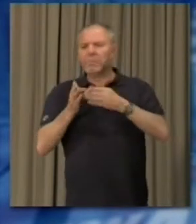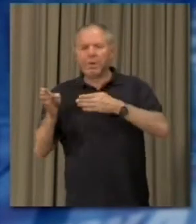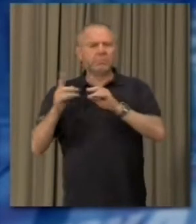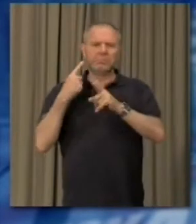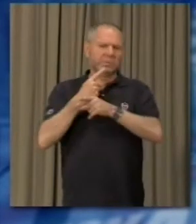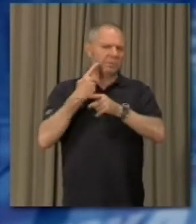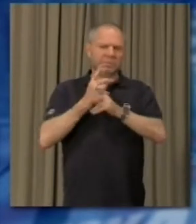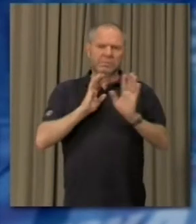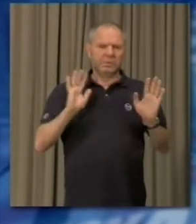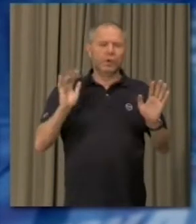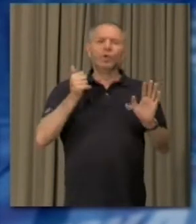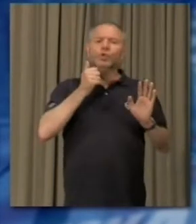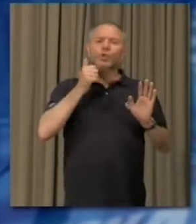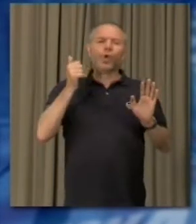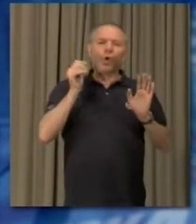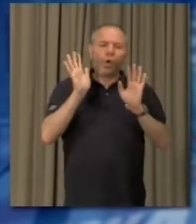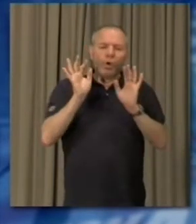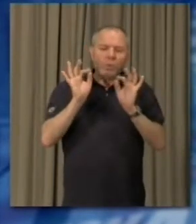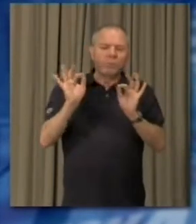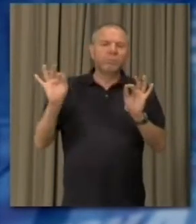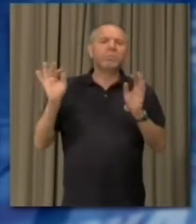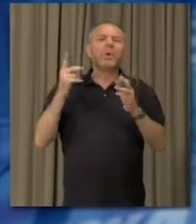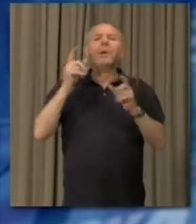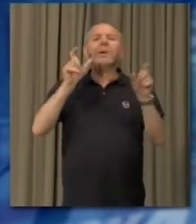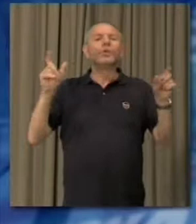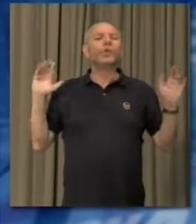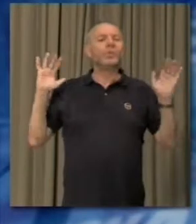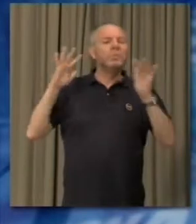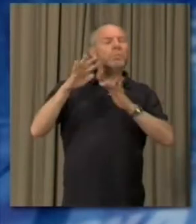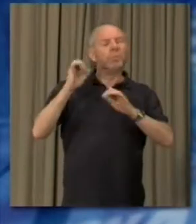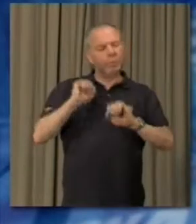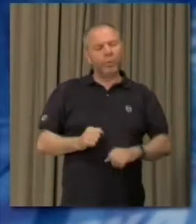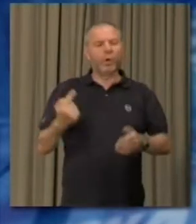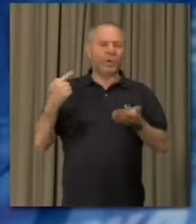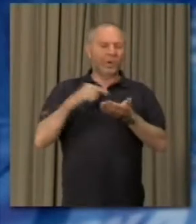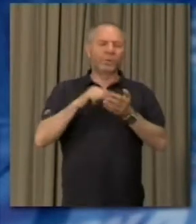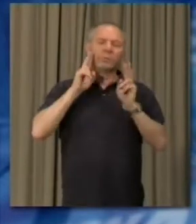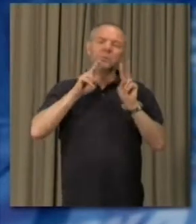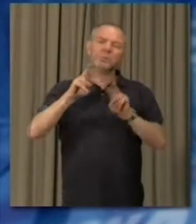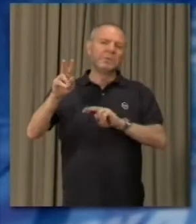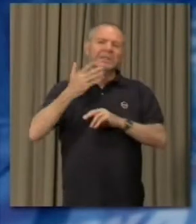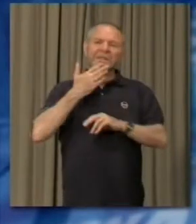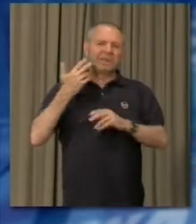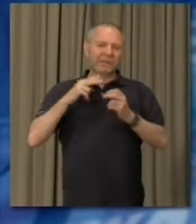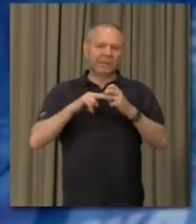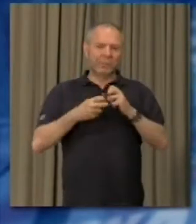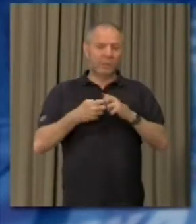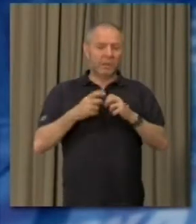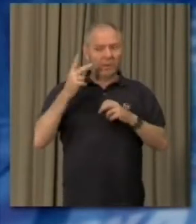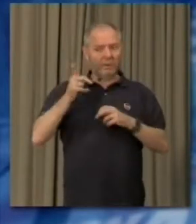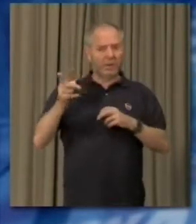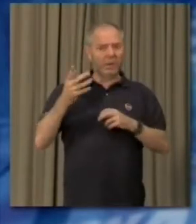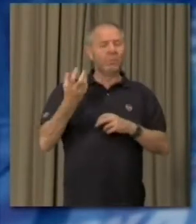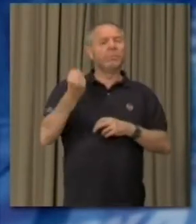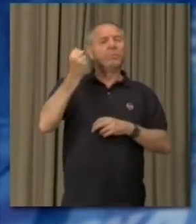Sacro Monte. Tutto si svolgerà in maniera che il visitatore possa contemplare il patrimonio architettonico che ha portato ad annoverare il Calvario tra